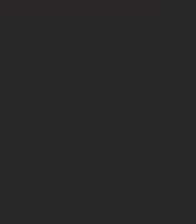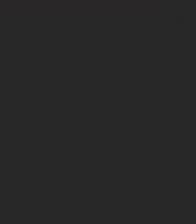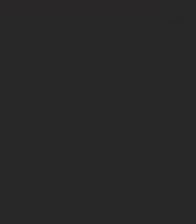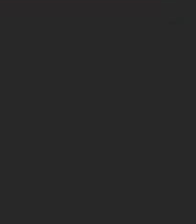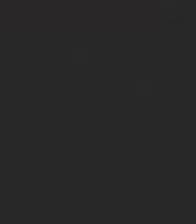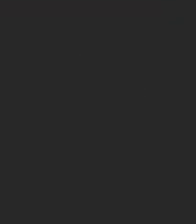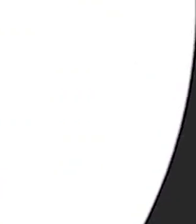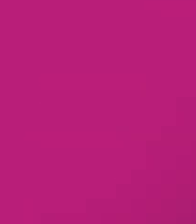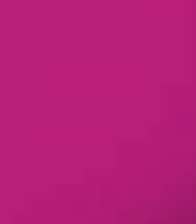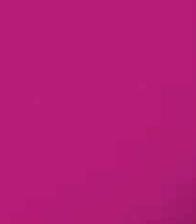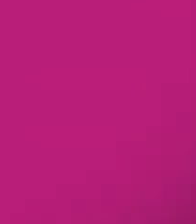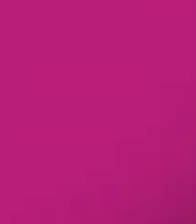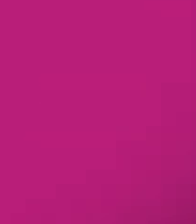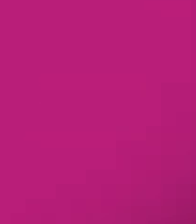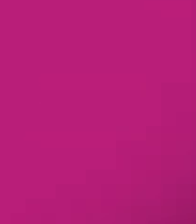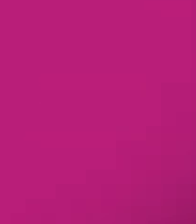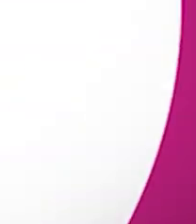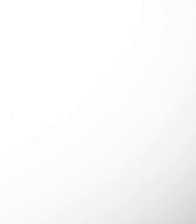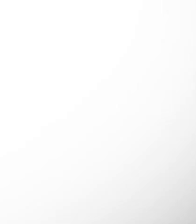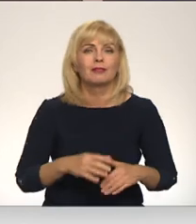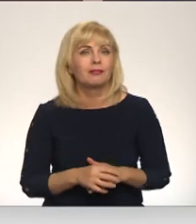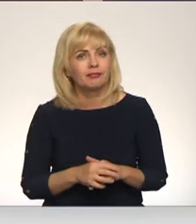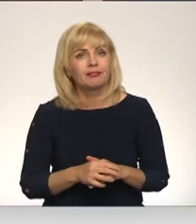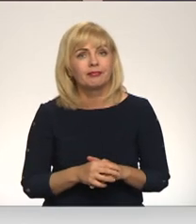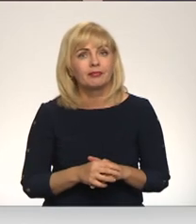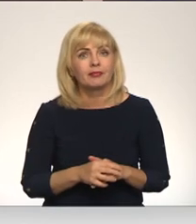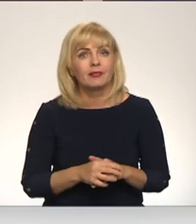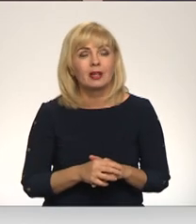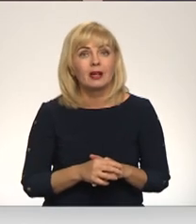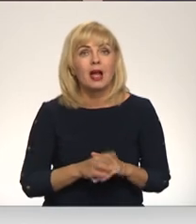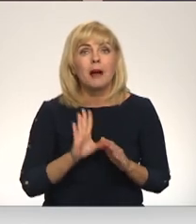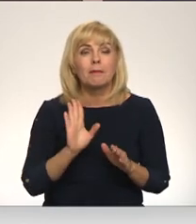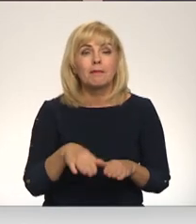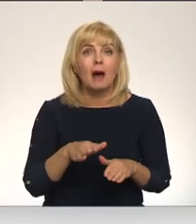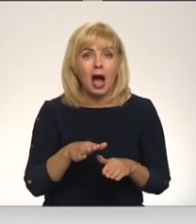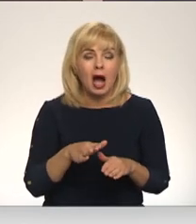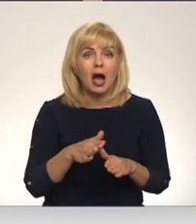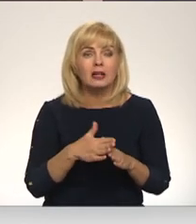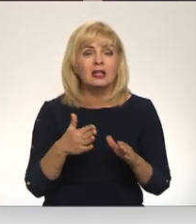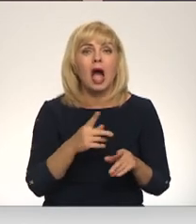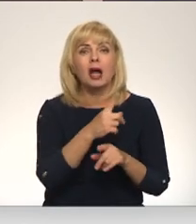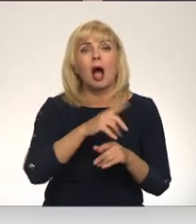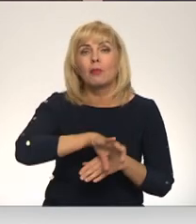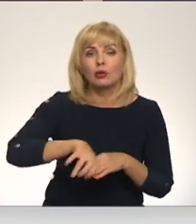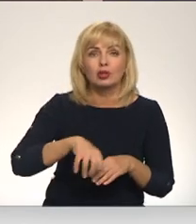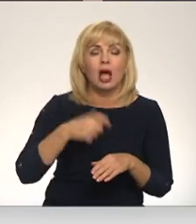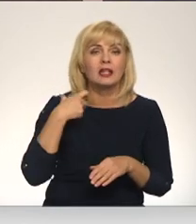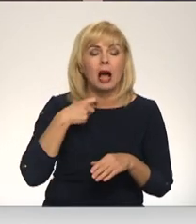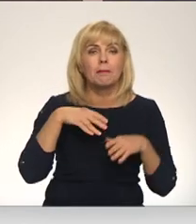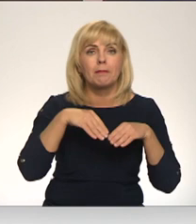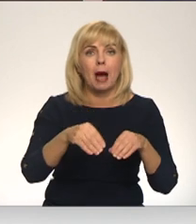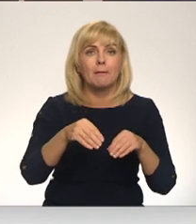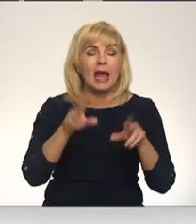Re, viss ēters ir te! Lietā par Lielgabalu sādzību Jēkabpilī ir pabeigta izmeklēšana